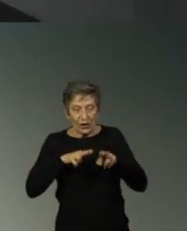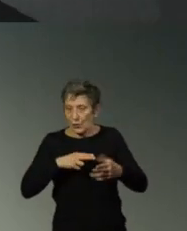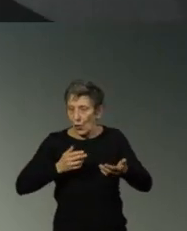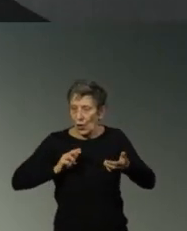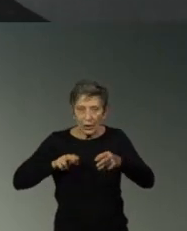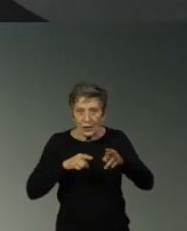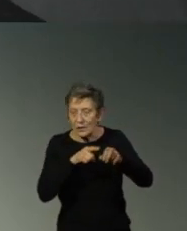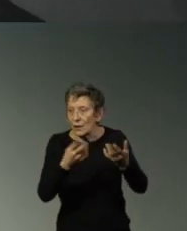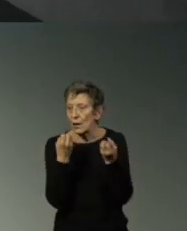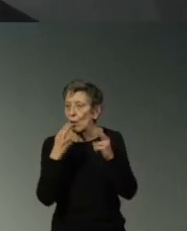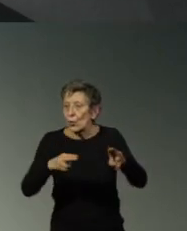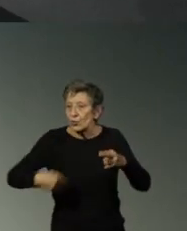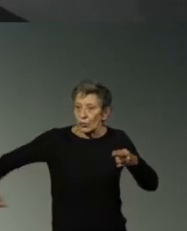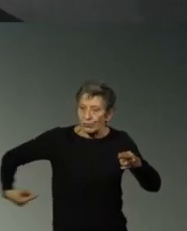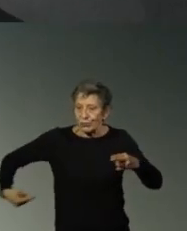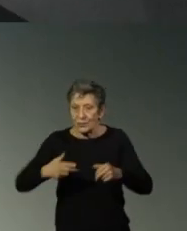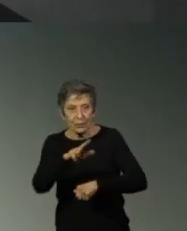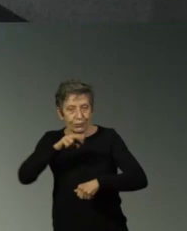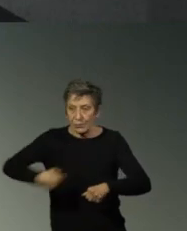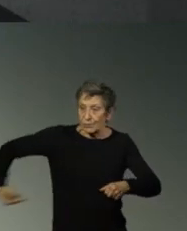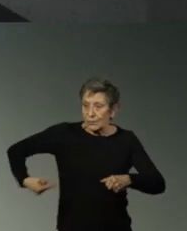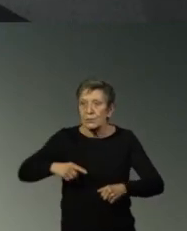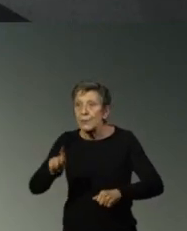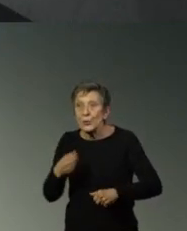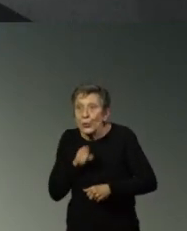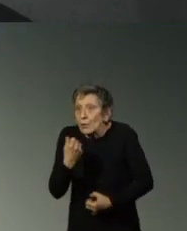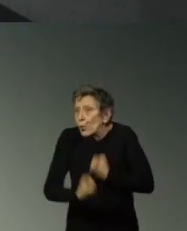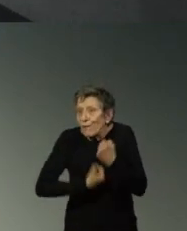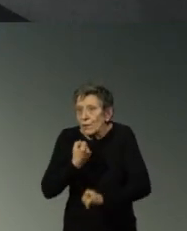se prend une balle dans le flanc, il souffre, enfin c'est incontestable.